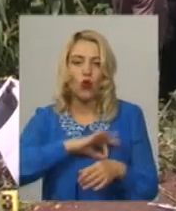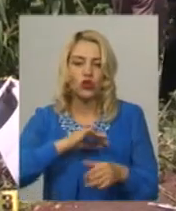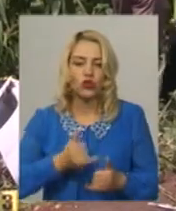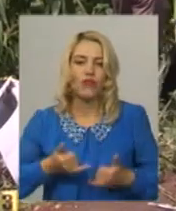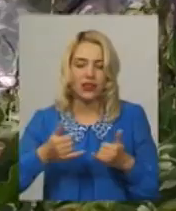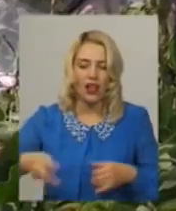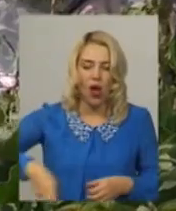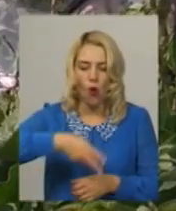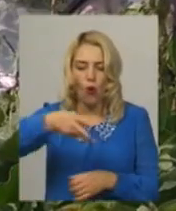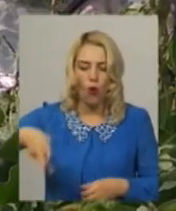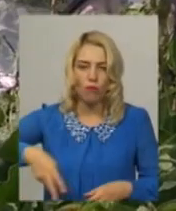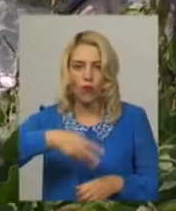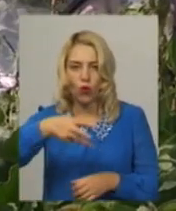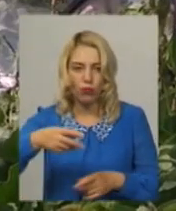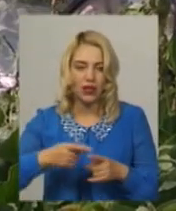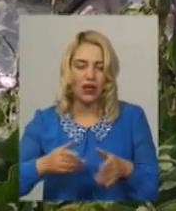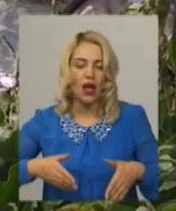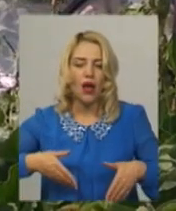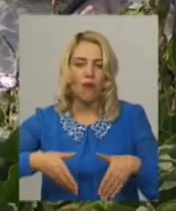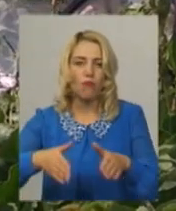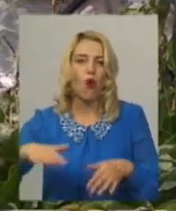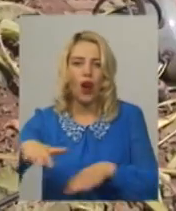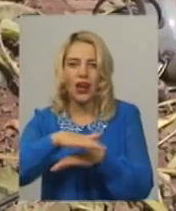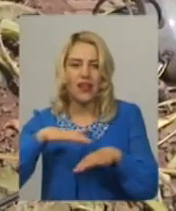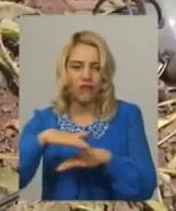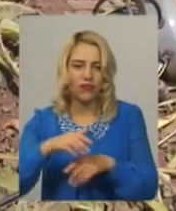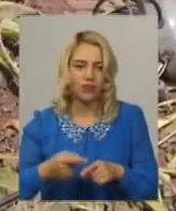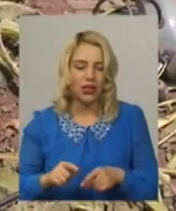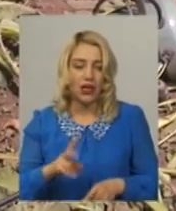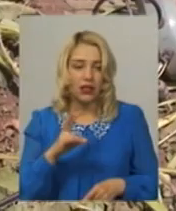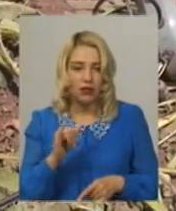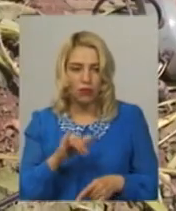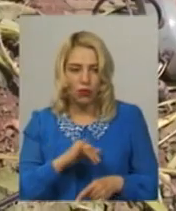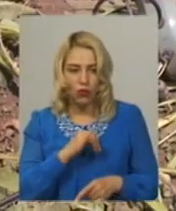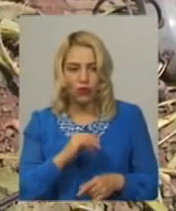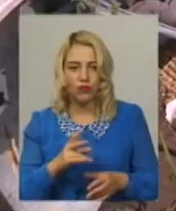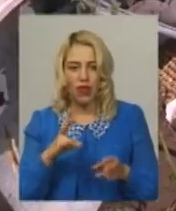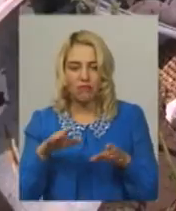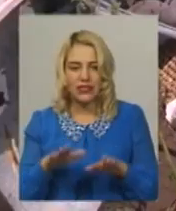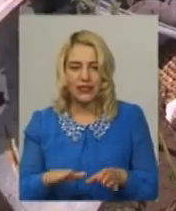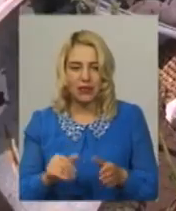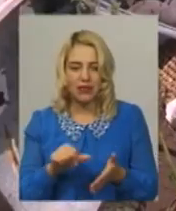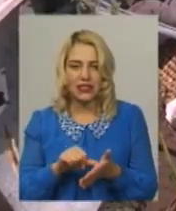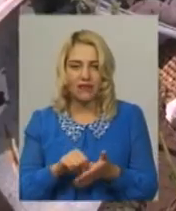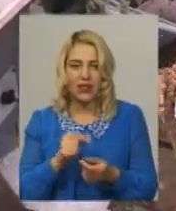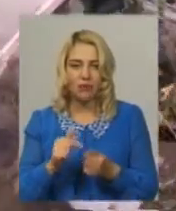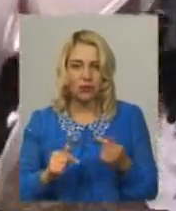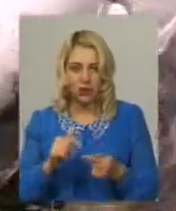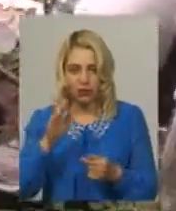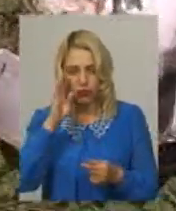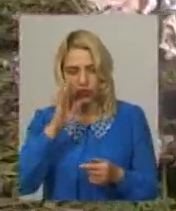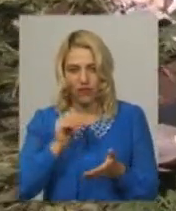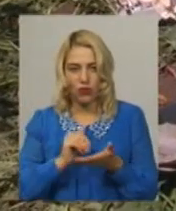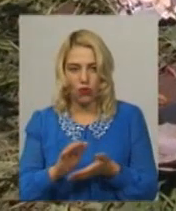сказала прес-секретарка Нацполіції у Чернівецькій області Діана Козлова. На місці був представник підприємця. Про це нам сказали поліцейські. Чоловік